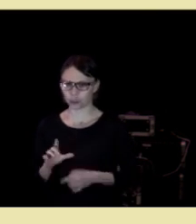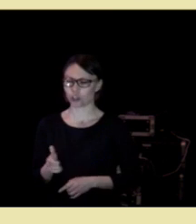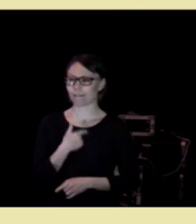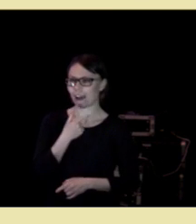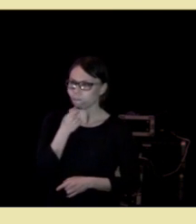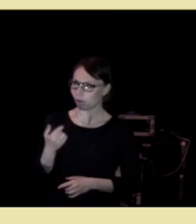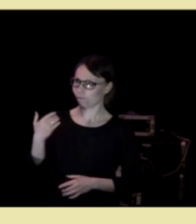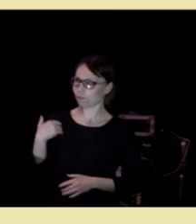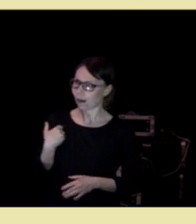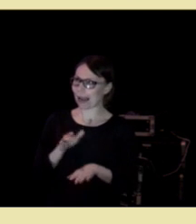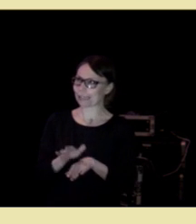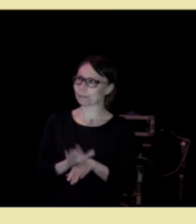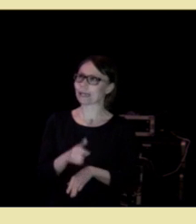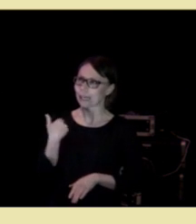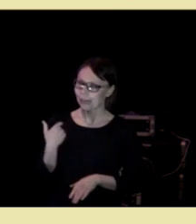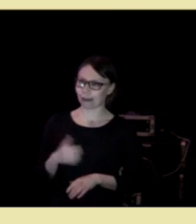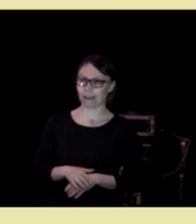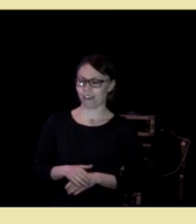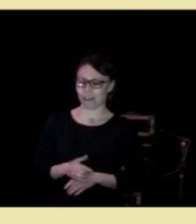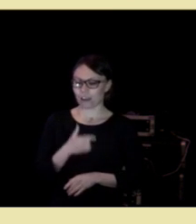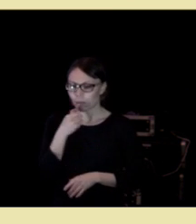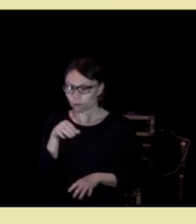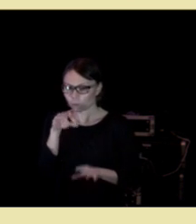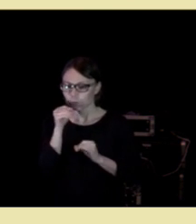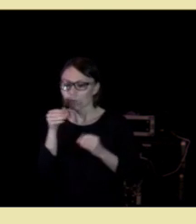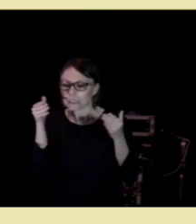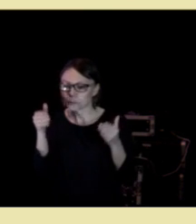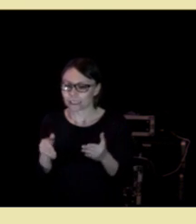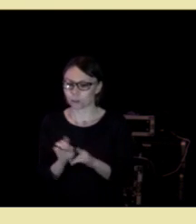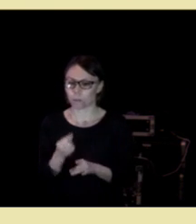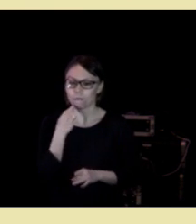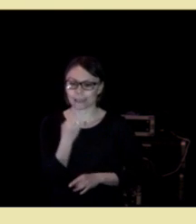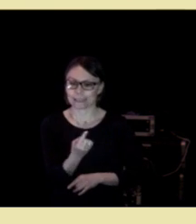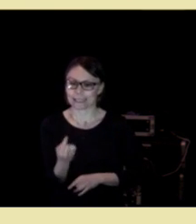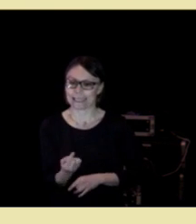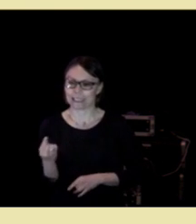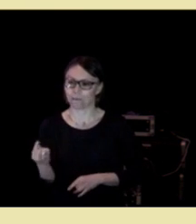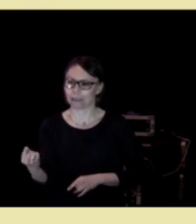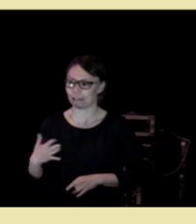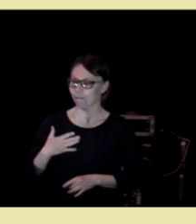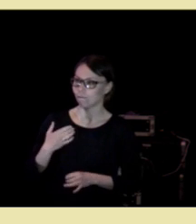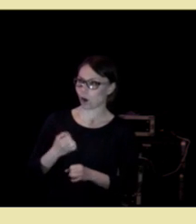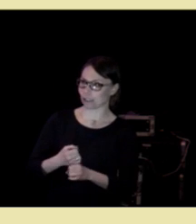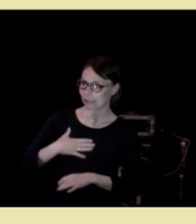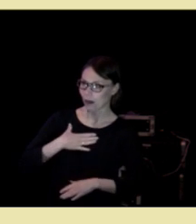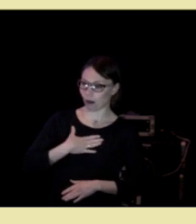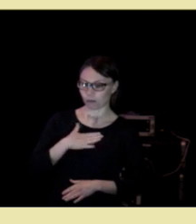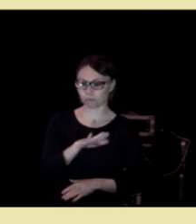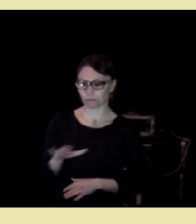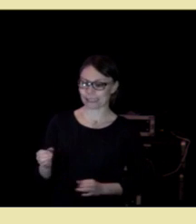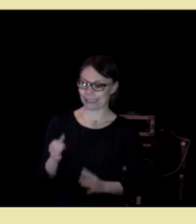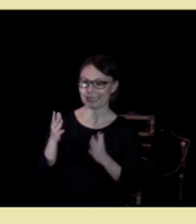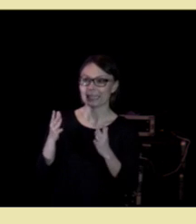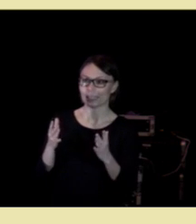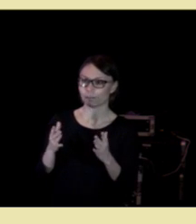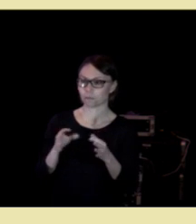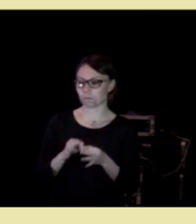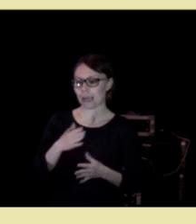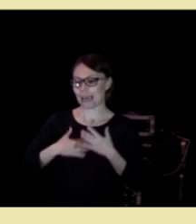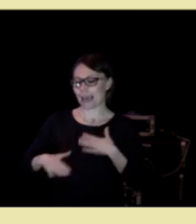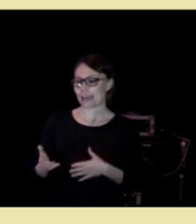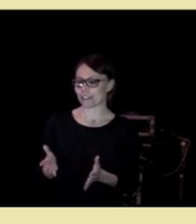ekspertene. Vi ikke vant til å ta inn det perspektivet som enkeltindividet faktisk har i sitt liv for en